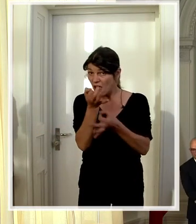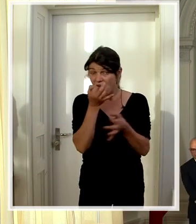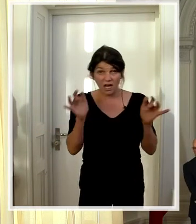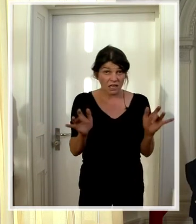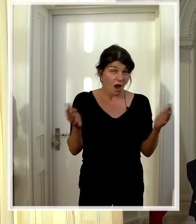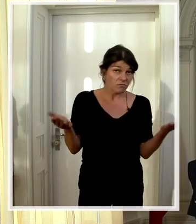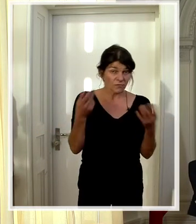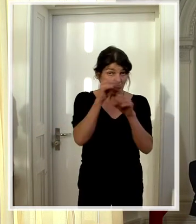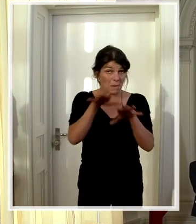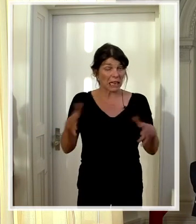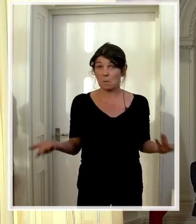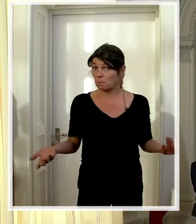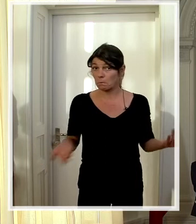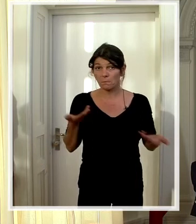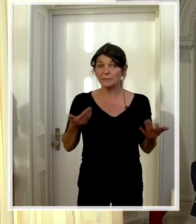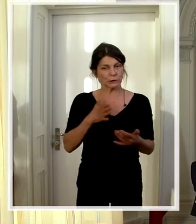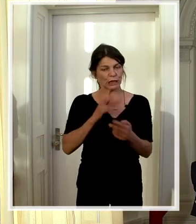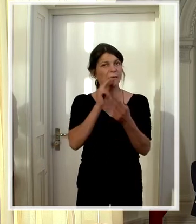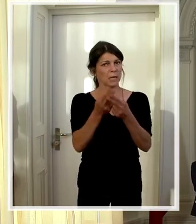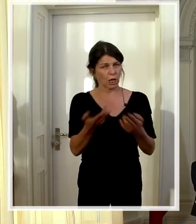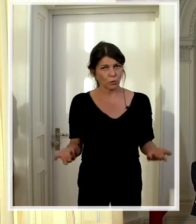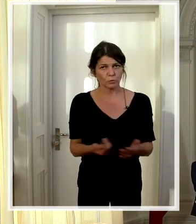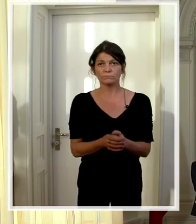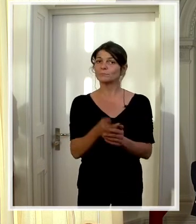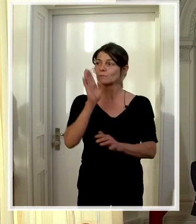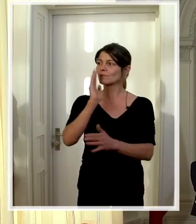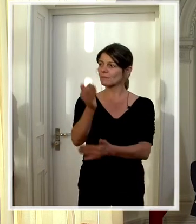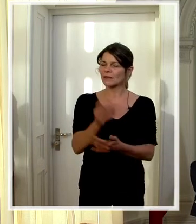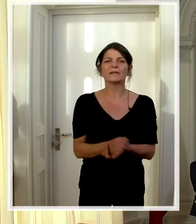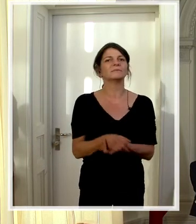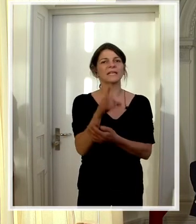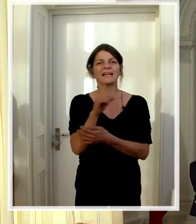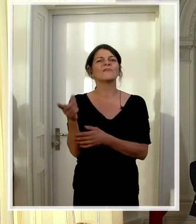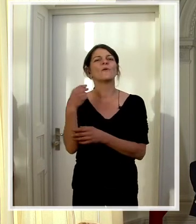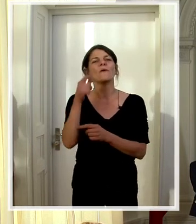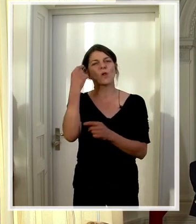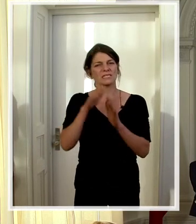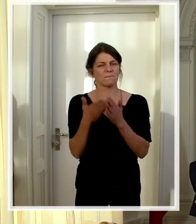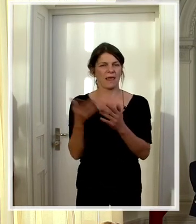Seite der Medien, dann gerne. Ja, bitte Daniela Fritz vom Volksblatt.